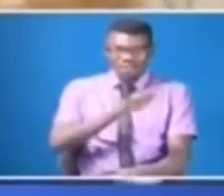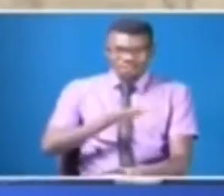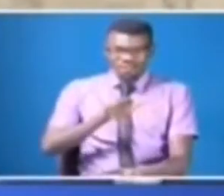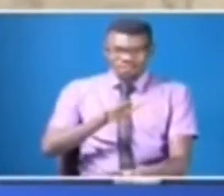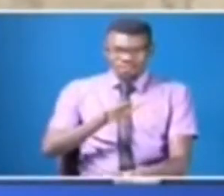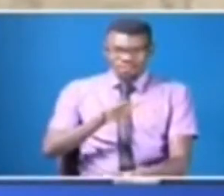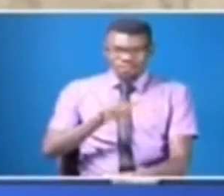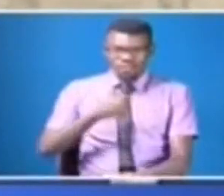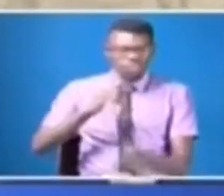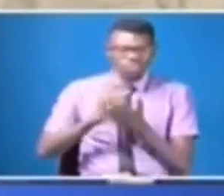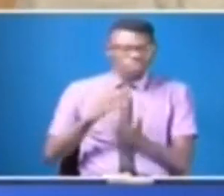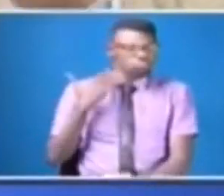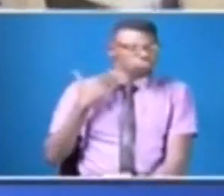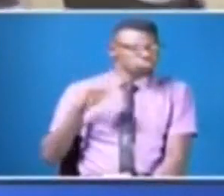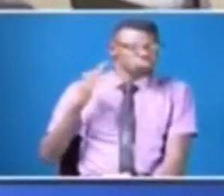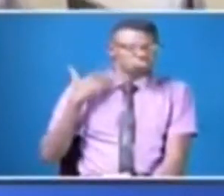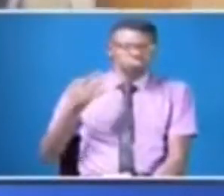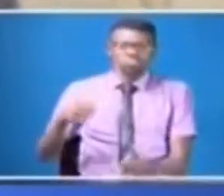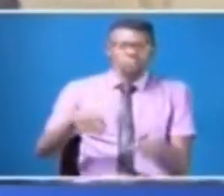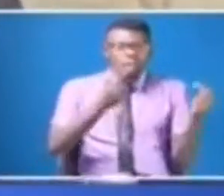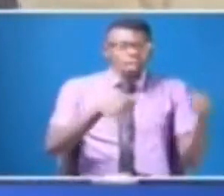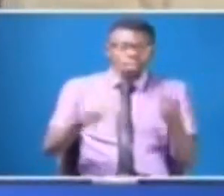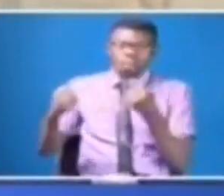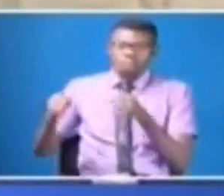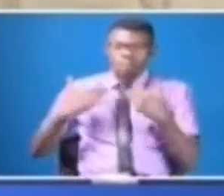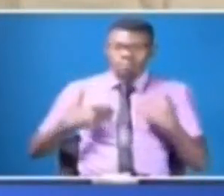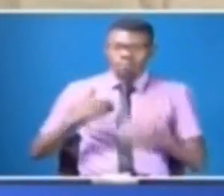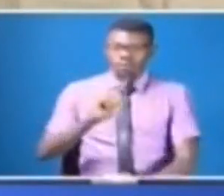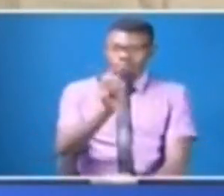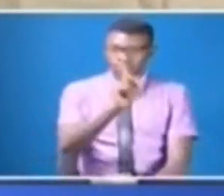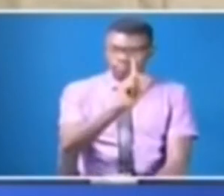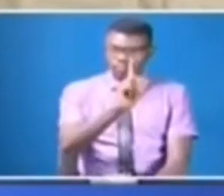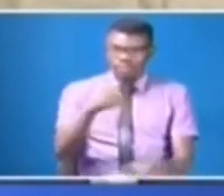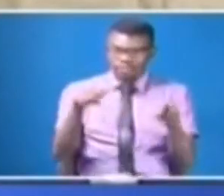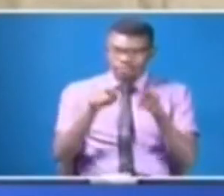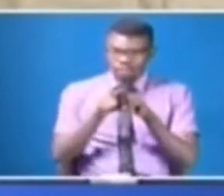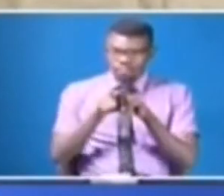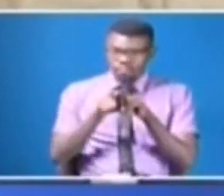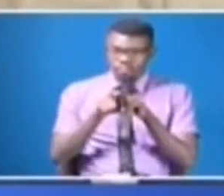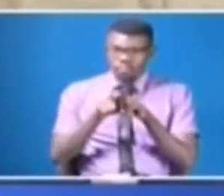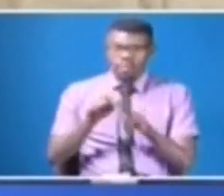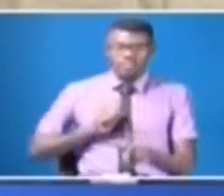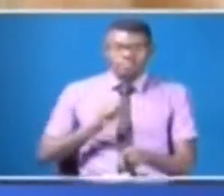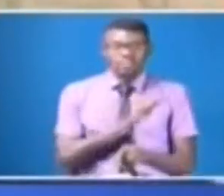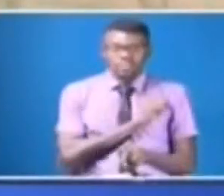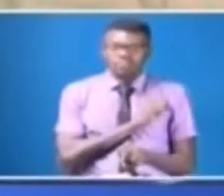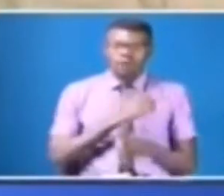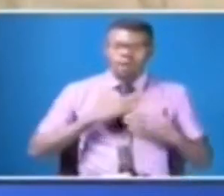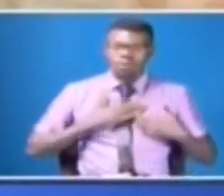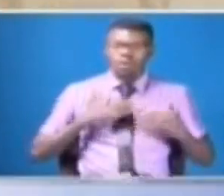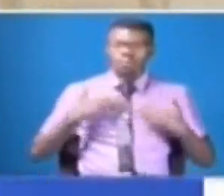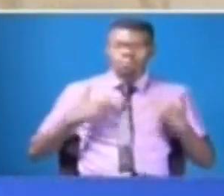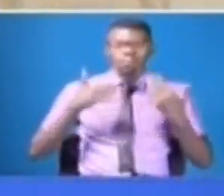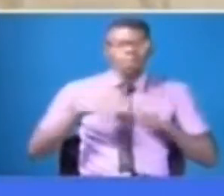watu atutaki kukombana na mtu wowote. Na senator wetu kila mahali nafikiri watu